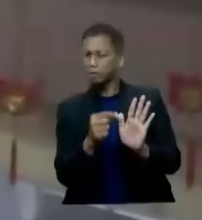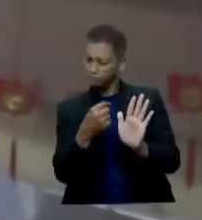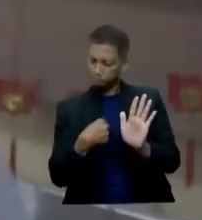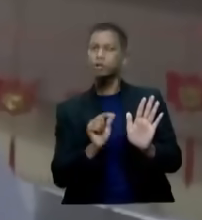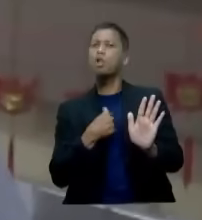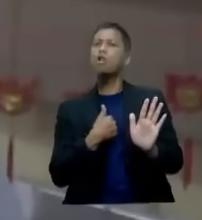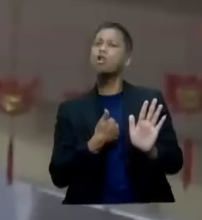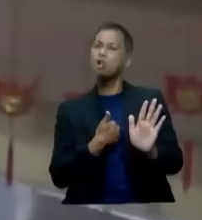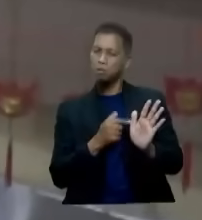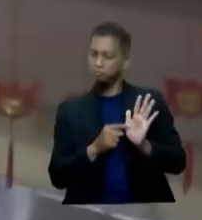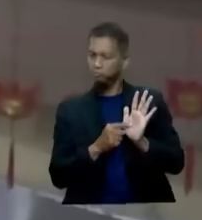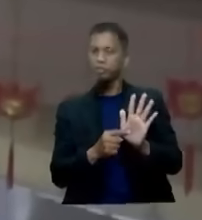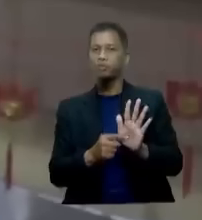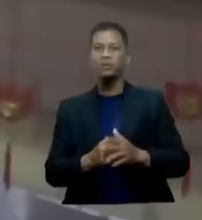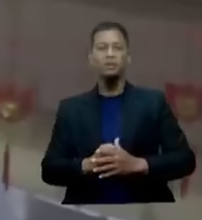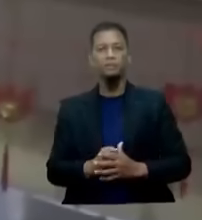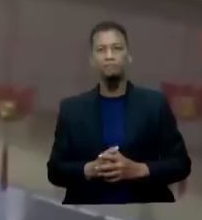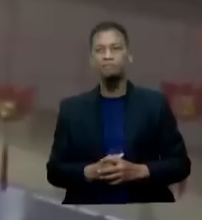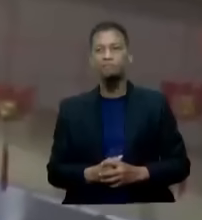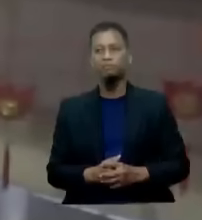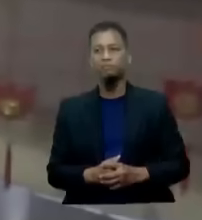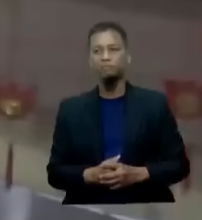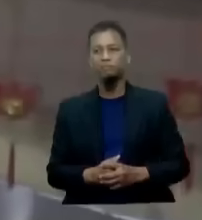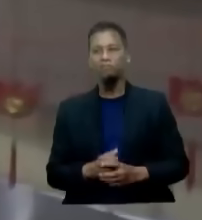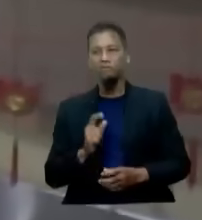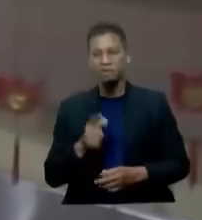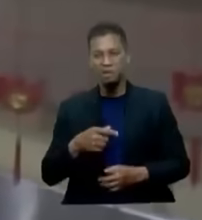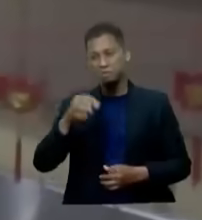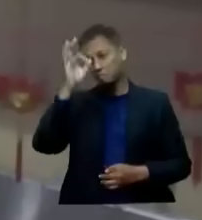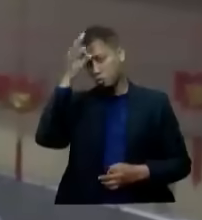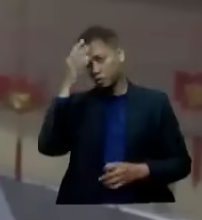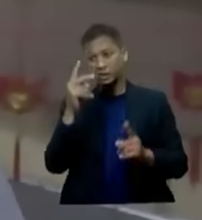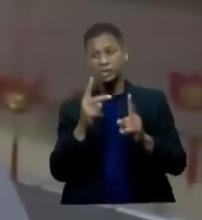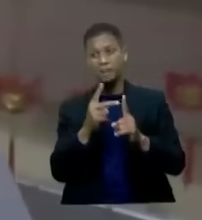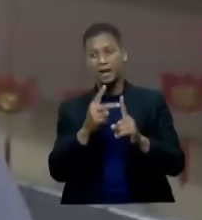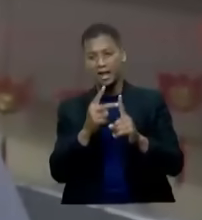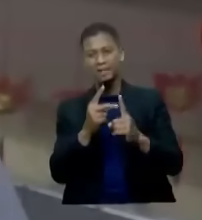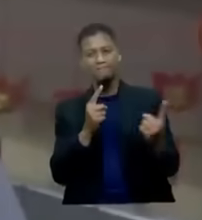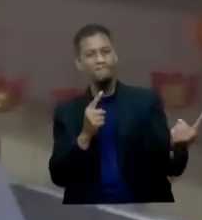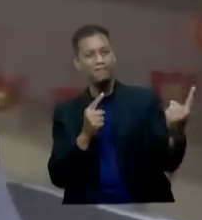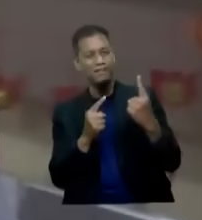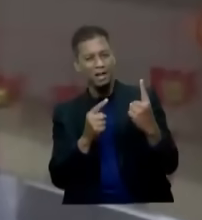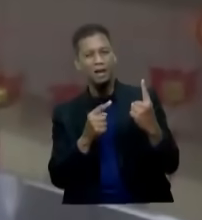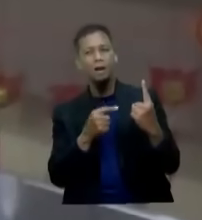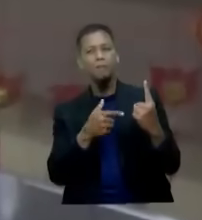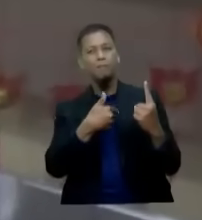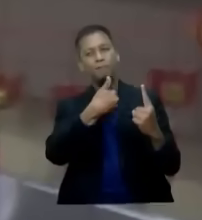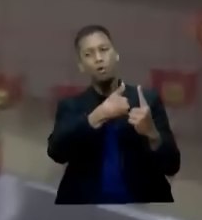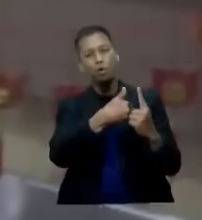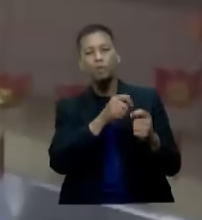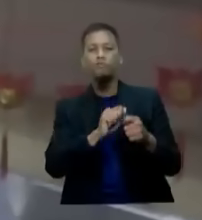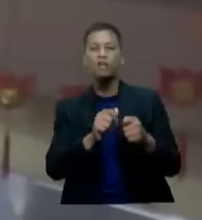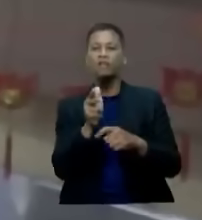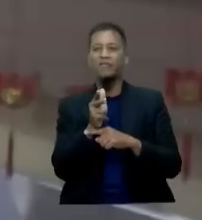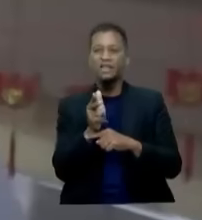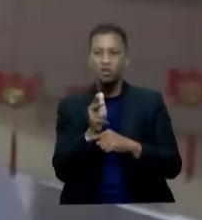Menyatakan video dari Polrestabes Semarang yang intinya memohon supaya saya membuat video